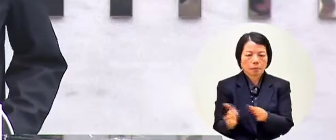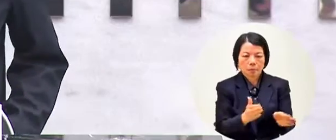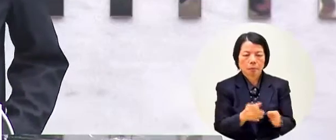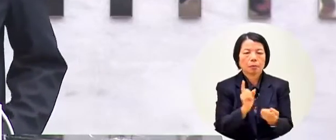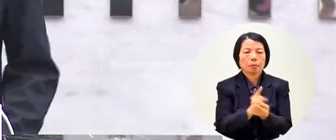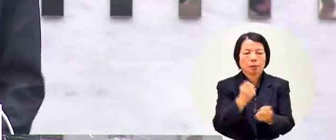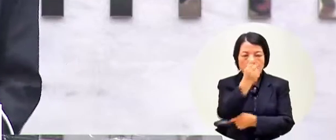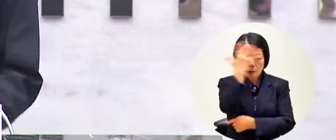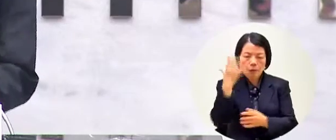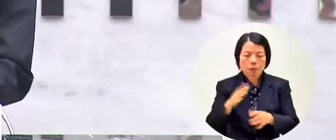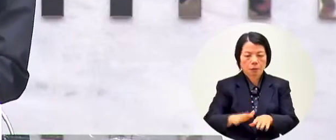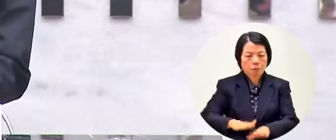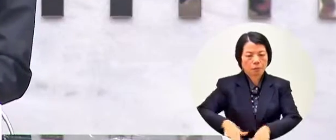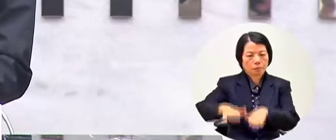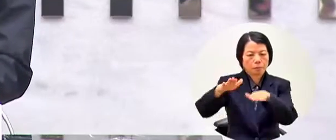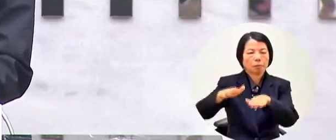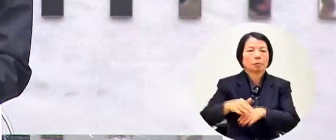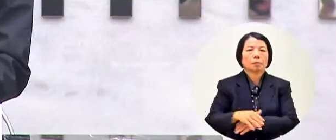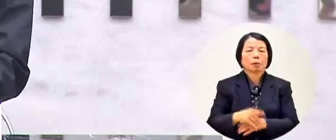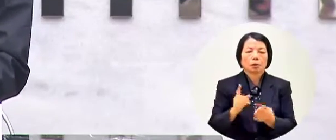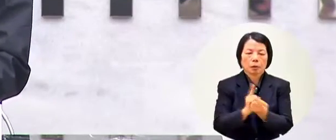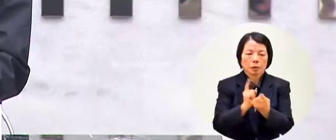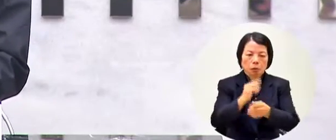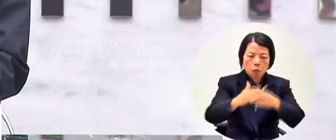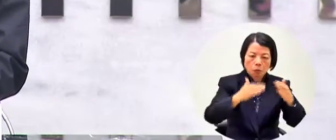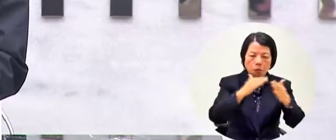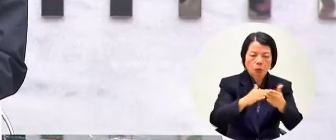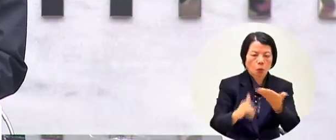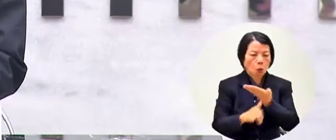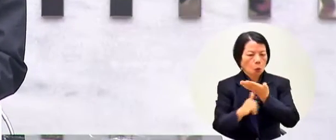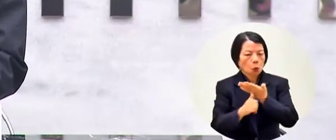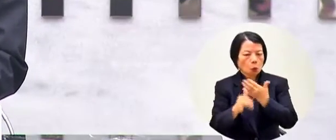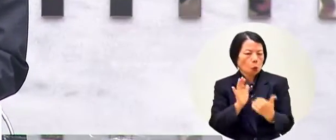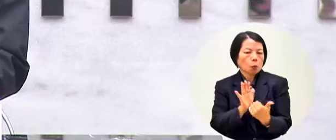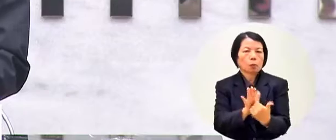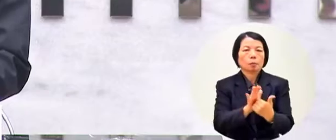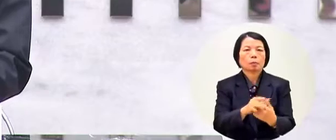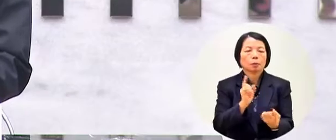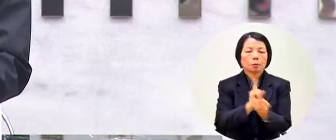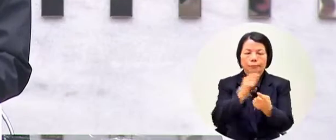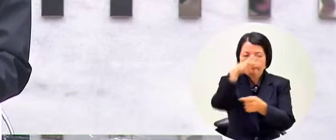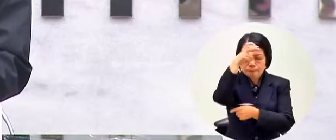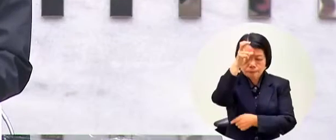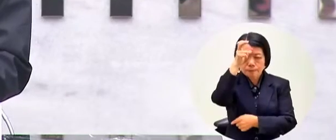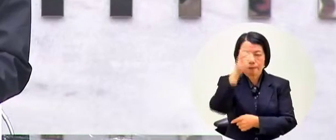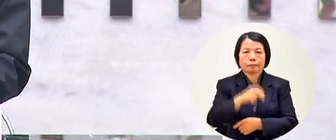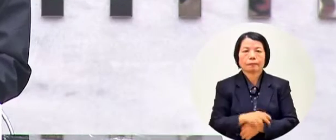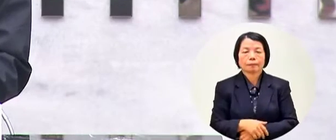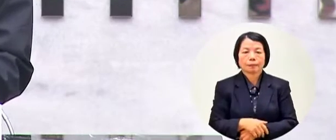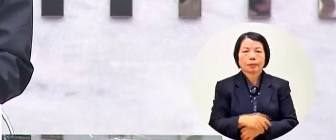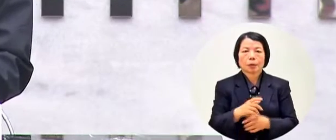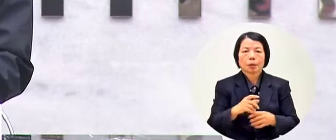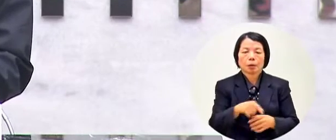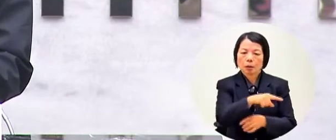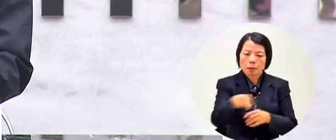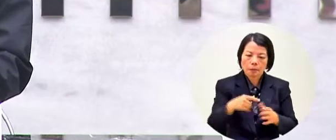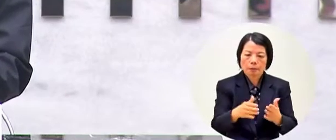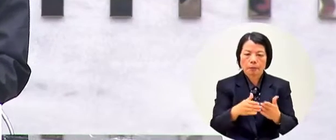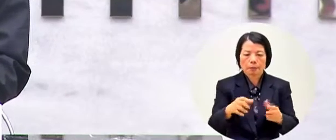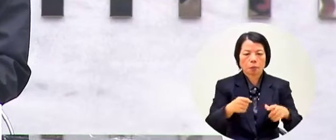上，我们要强化校园的毒品防治，结合警察局的辖区公权